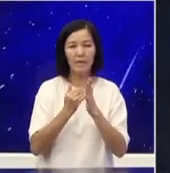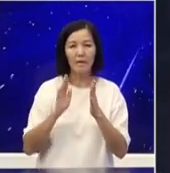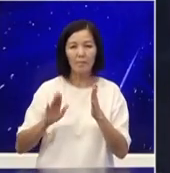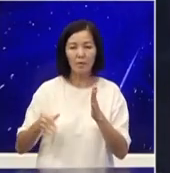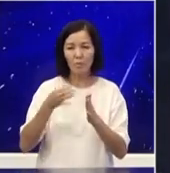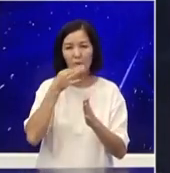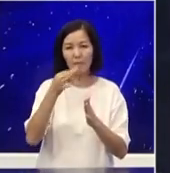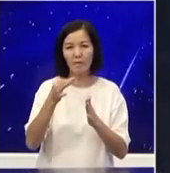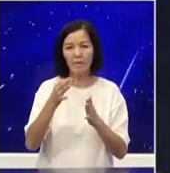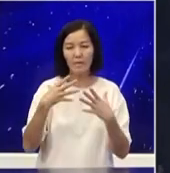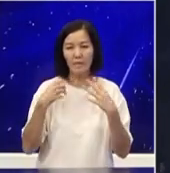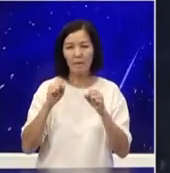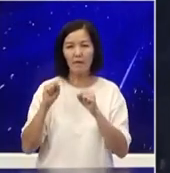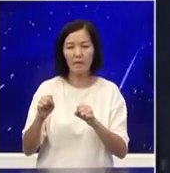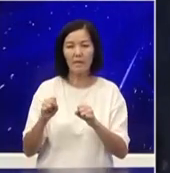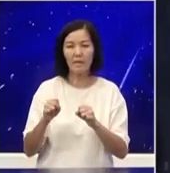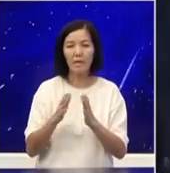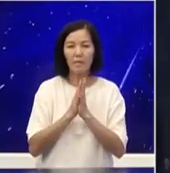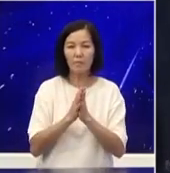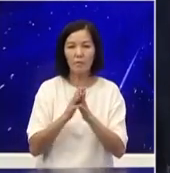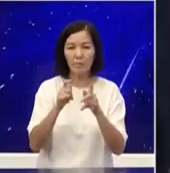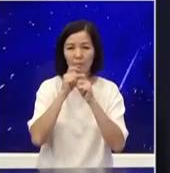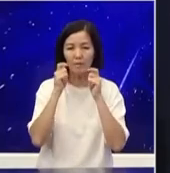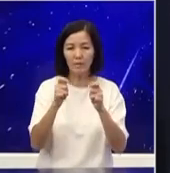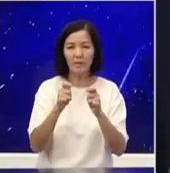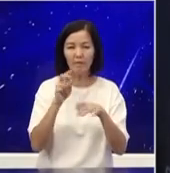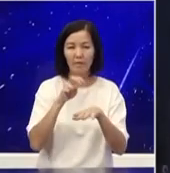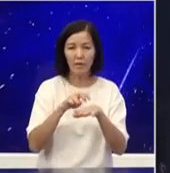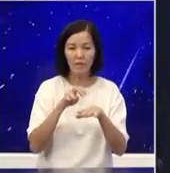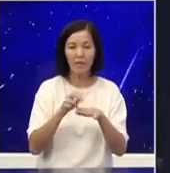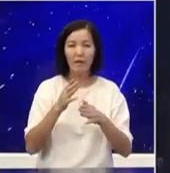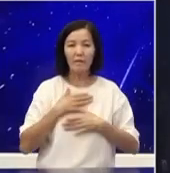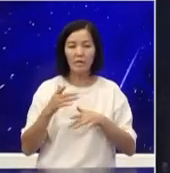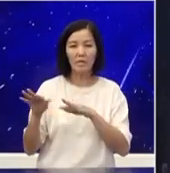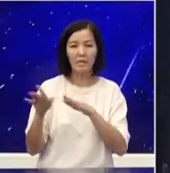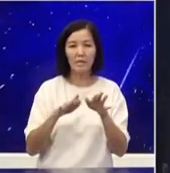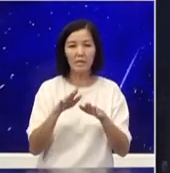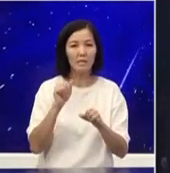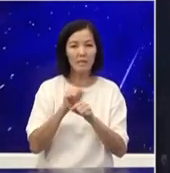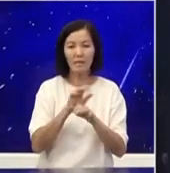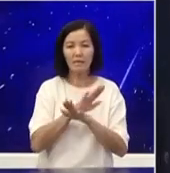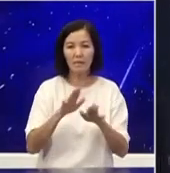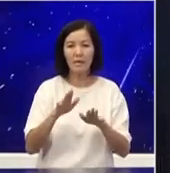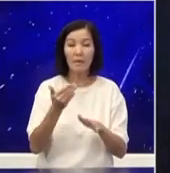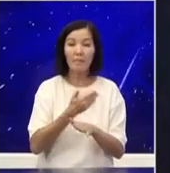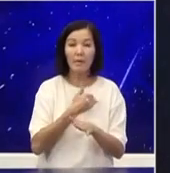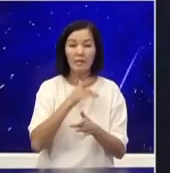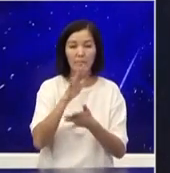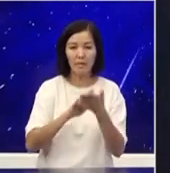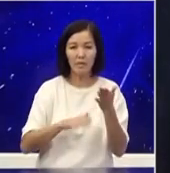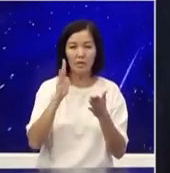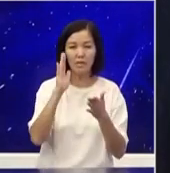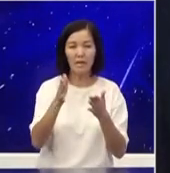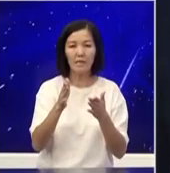обратимся в управление здравоохранения с просьбой поощрения оглашенных врачей. Наша деятельность на этом не прекратится. Мы намерены продолжать